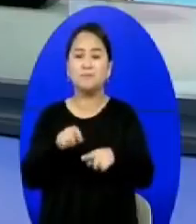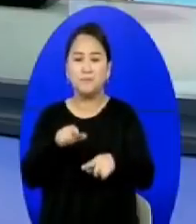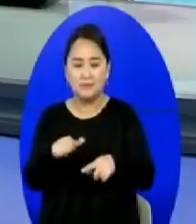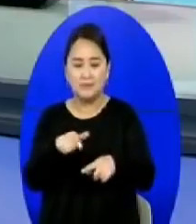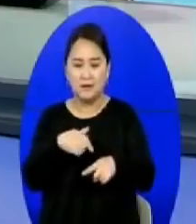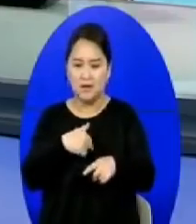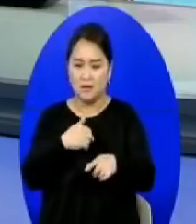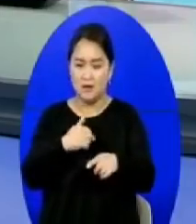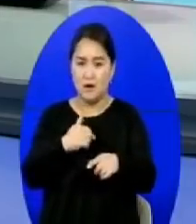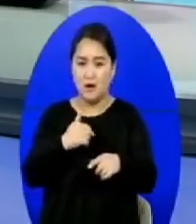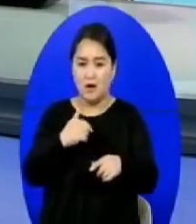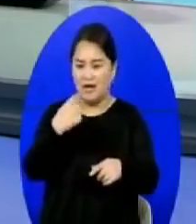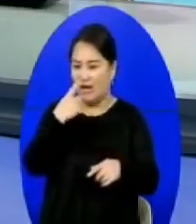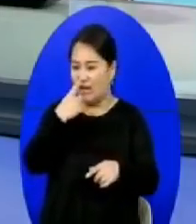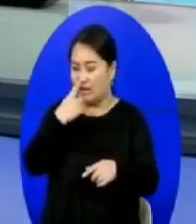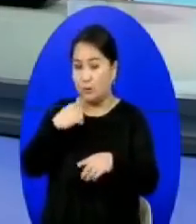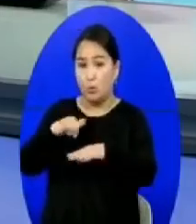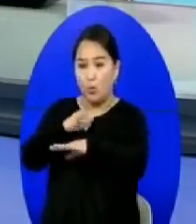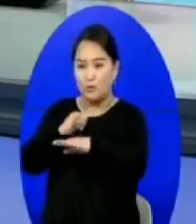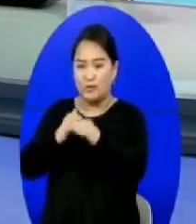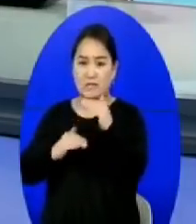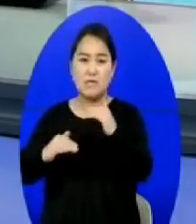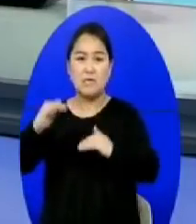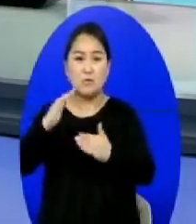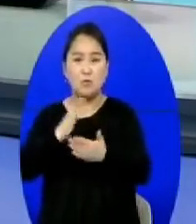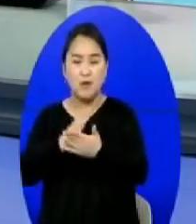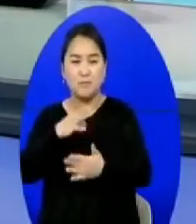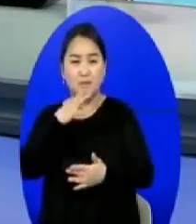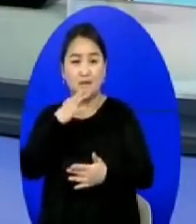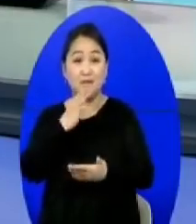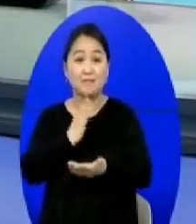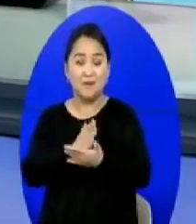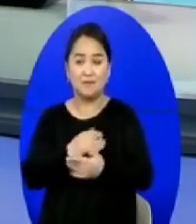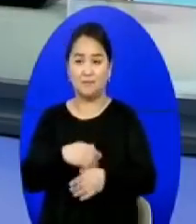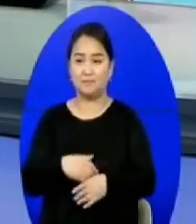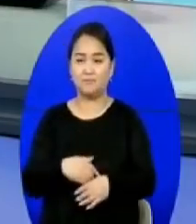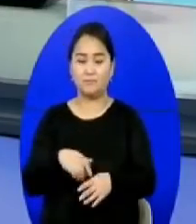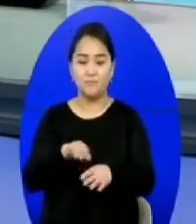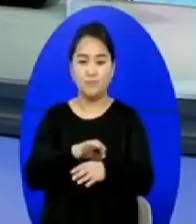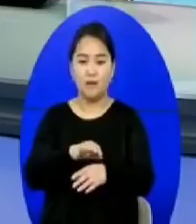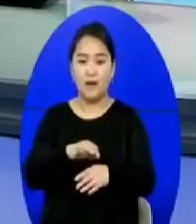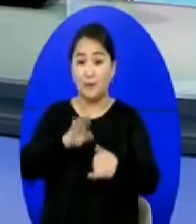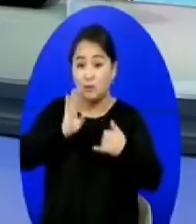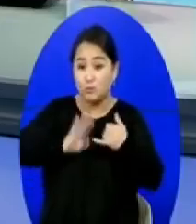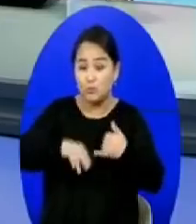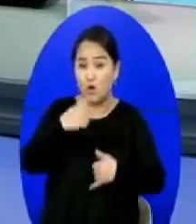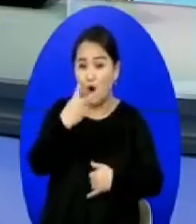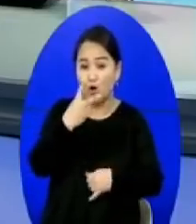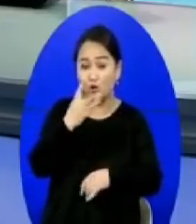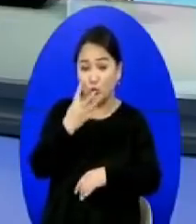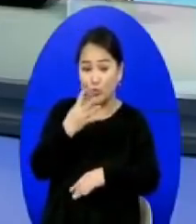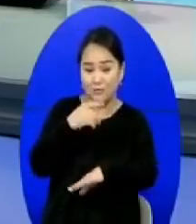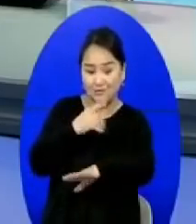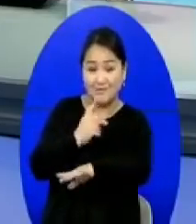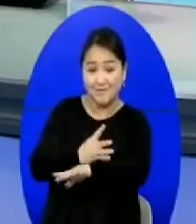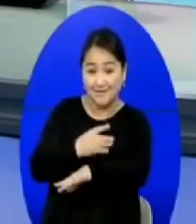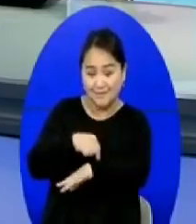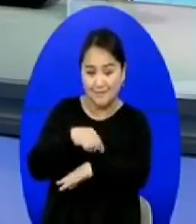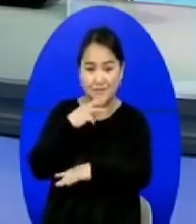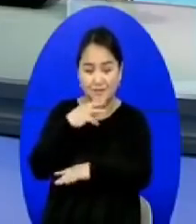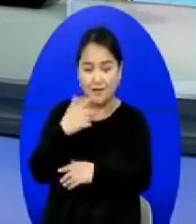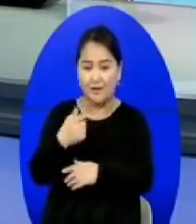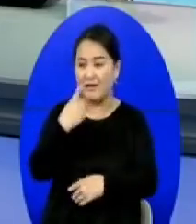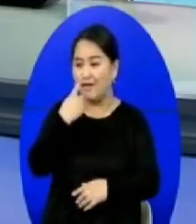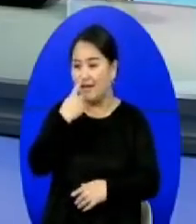бараг давлаа гэсэн ийм мэдээлэл байна. Ер нь одоо бусад анхаарал татж байгаа мэдээллүүдээс. Сүүлийн 24 цагийн үзүүлэлтээр бол одоо хятад гарч байгаа